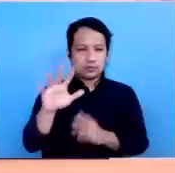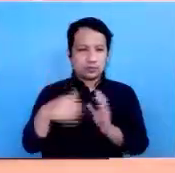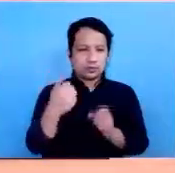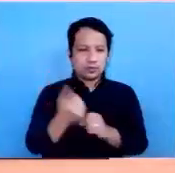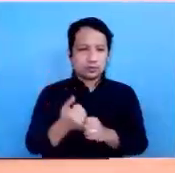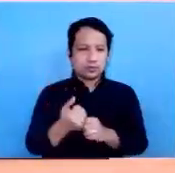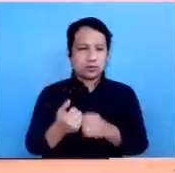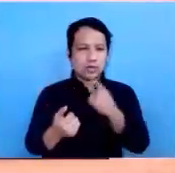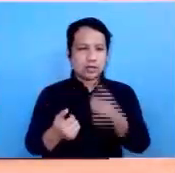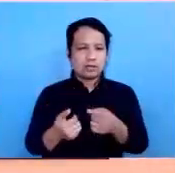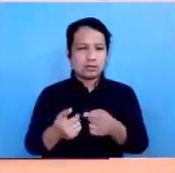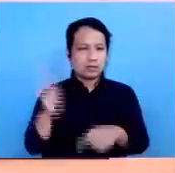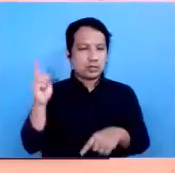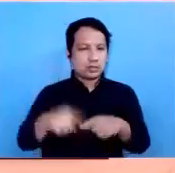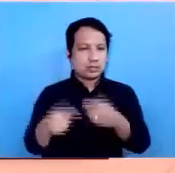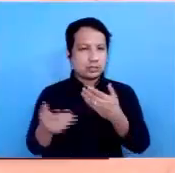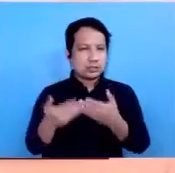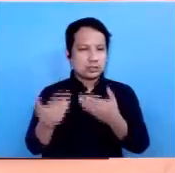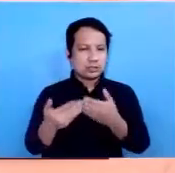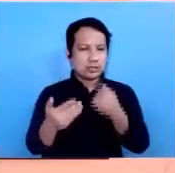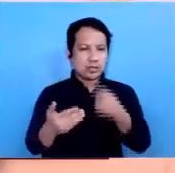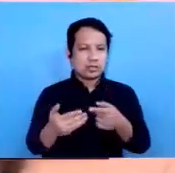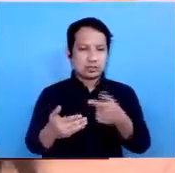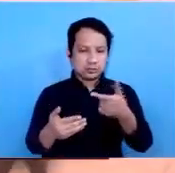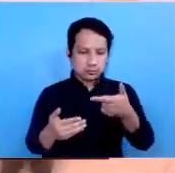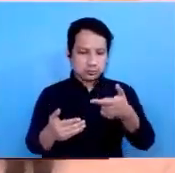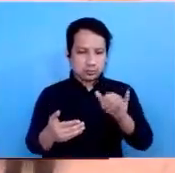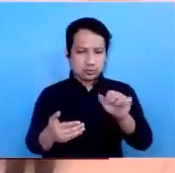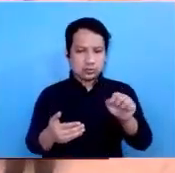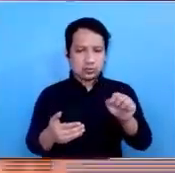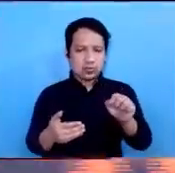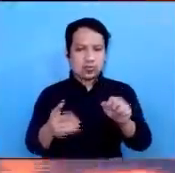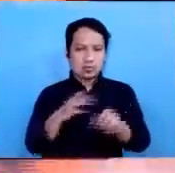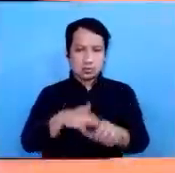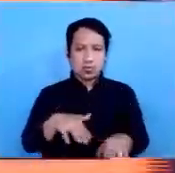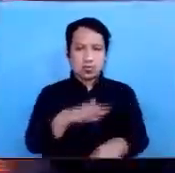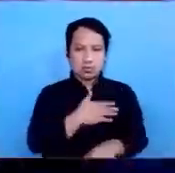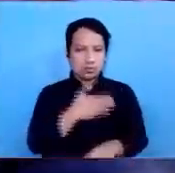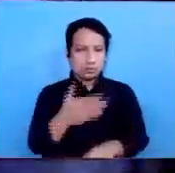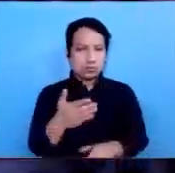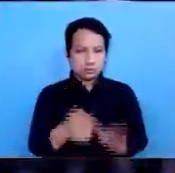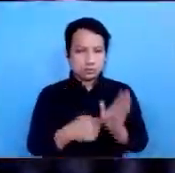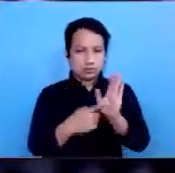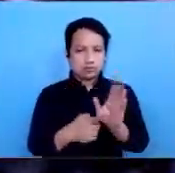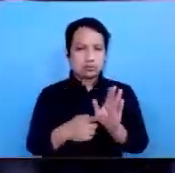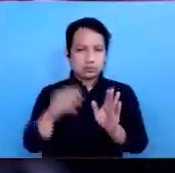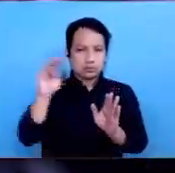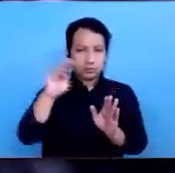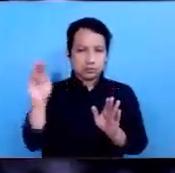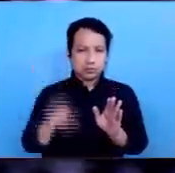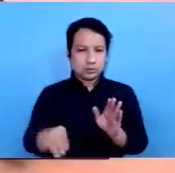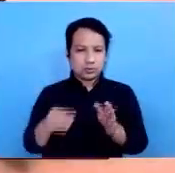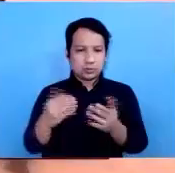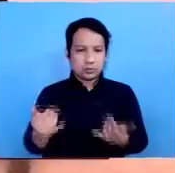Pero hindi naging madali ang laban ng Gin Kings dahil buong puso ang ipinakita ng Meralco Bolts ngayon